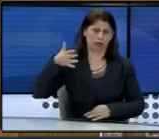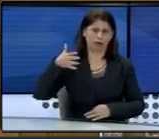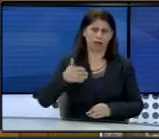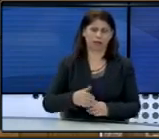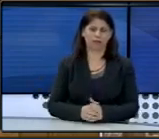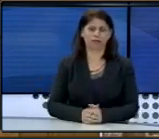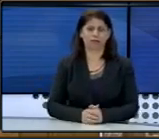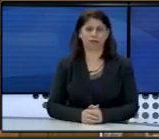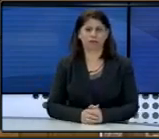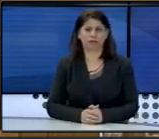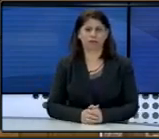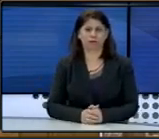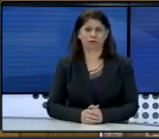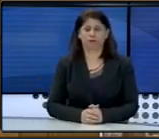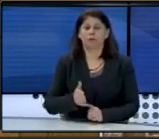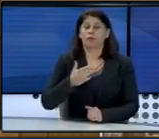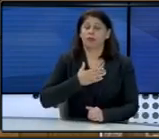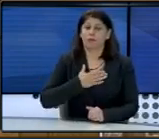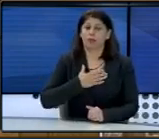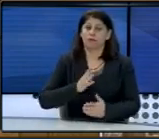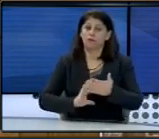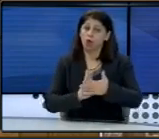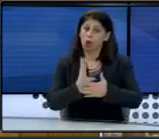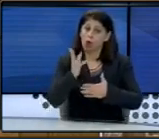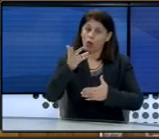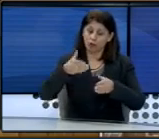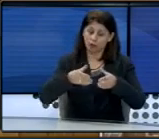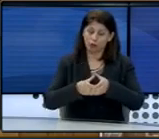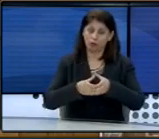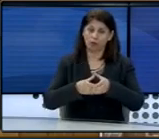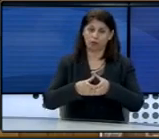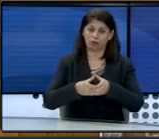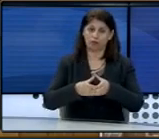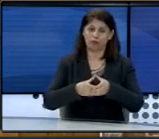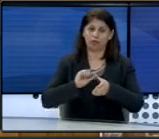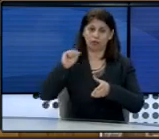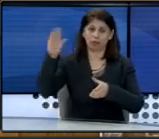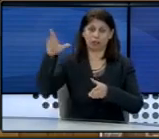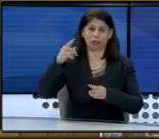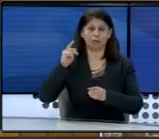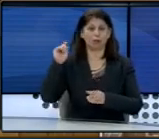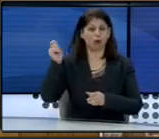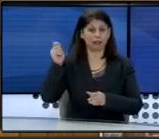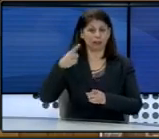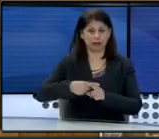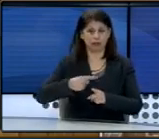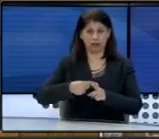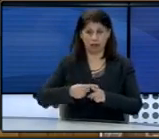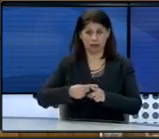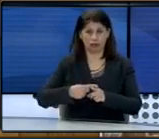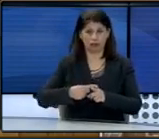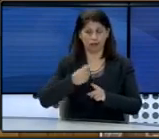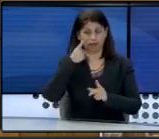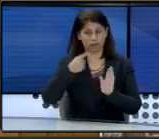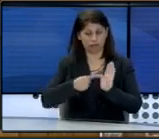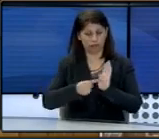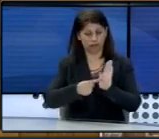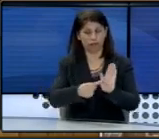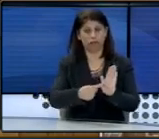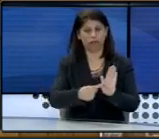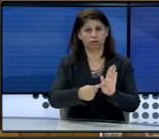Για εμάς, για την προοδευτική παράταξη του τόπου, η εξωτερική πολιτική της Ελλάδας